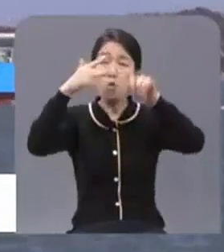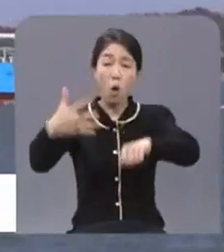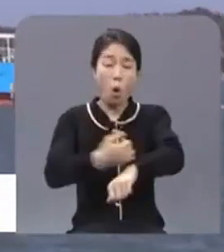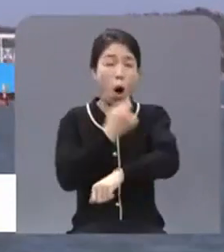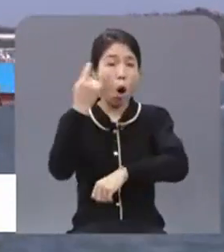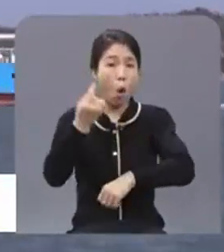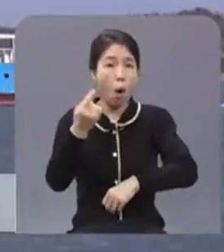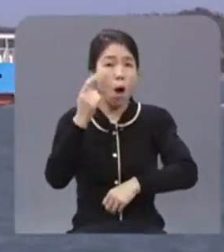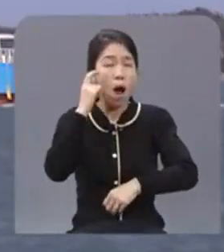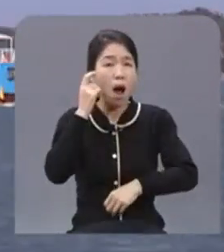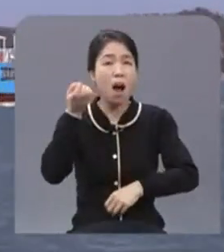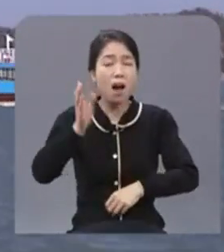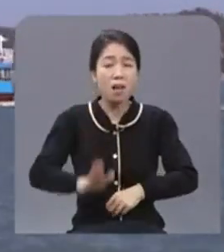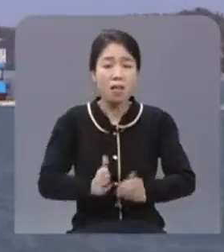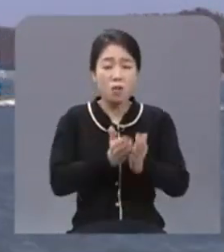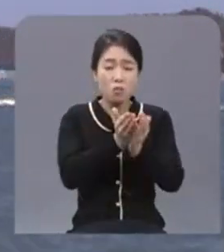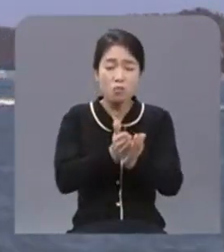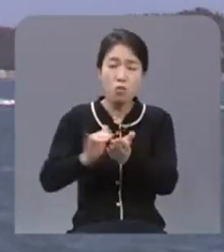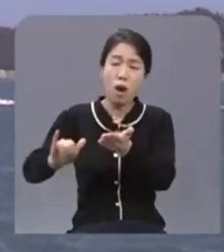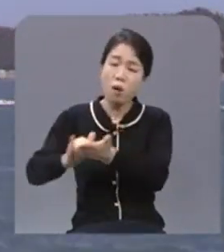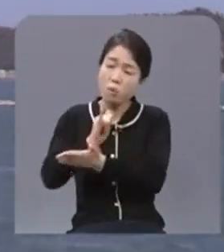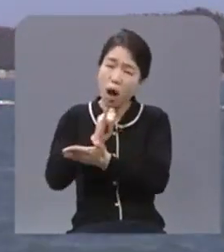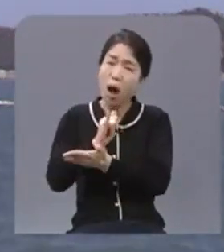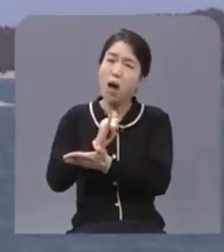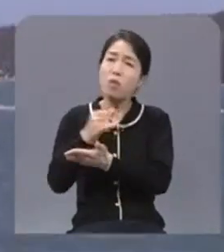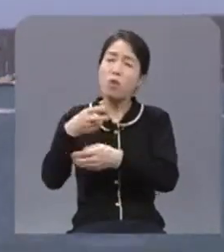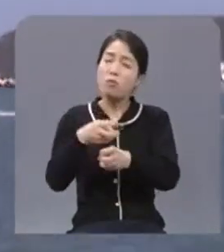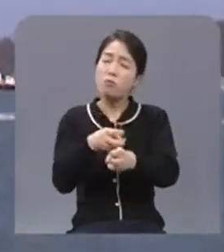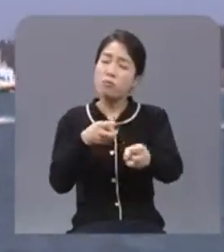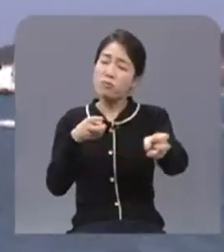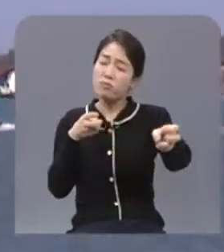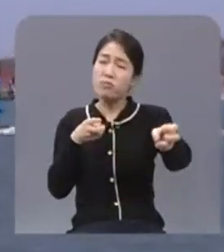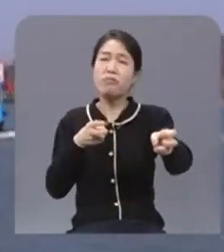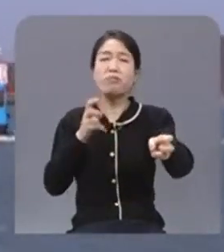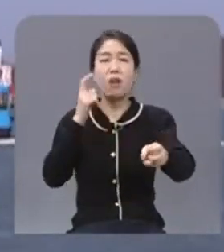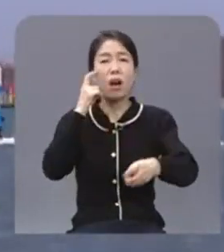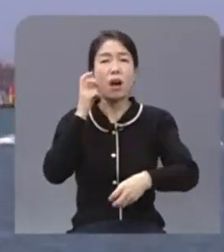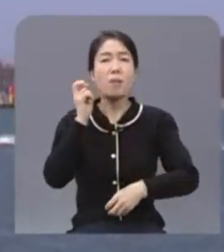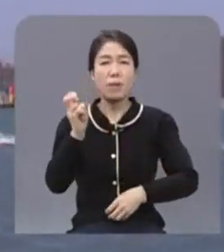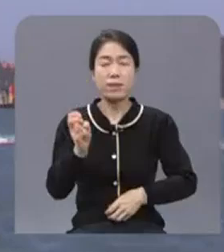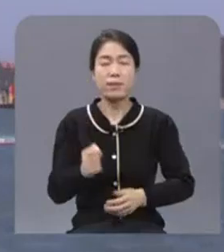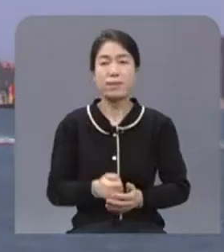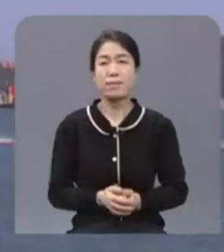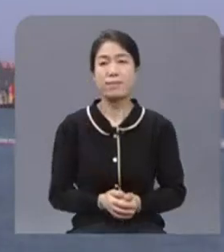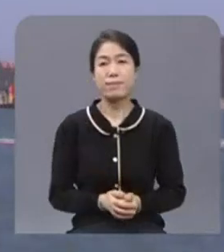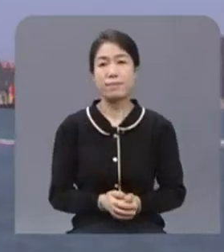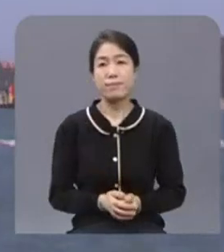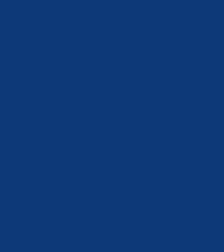선박 항공기 운항 차질과 교통 혼잡이 예상됩니다. KBS 뉴스 김호입니다.